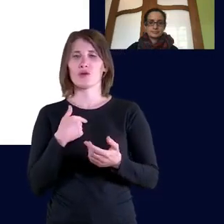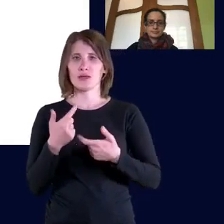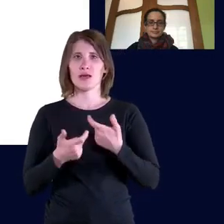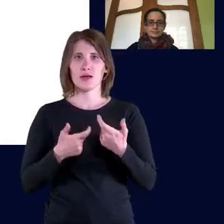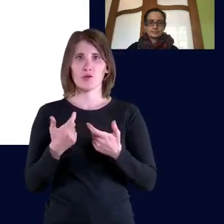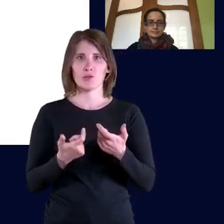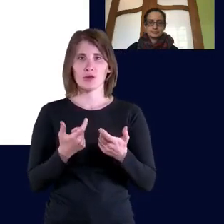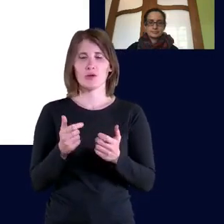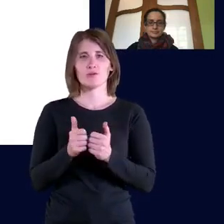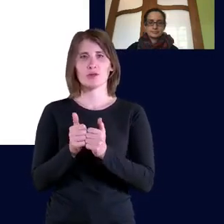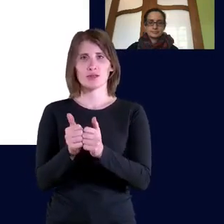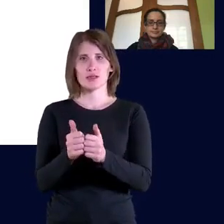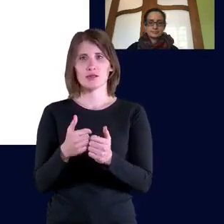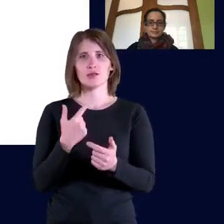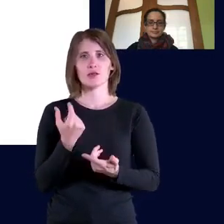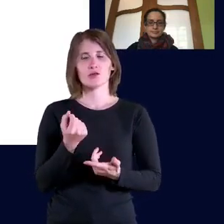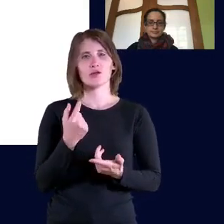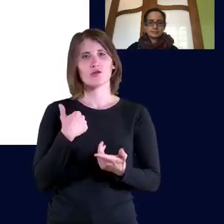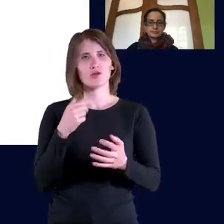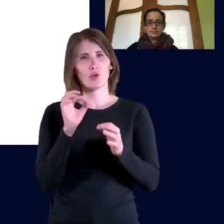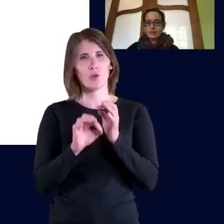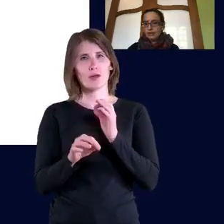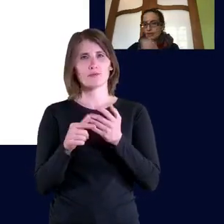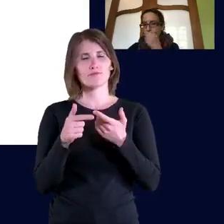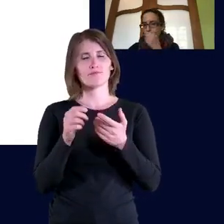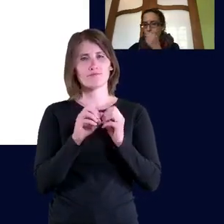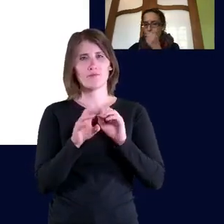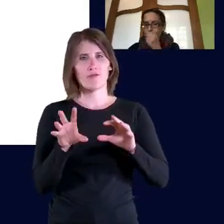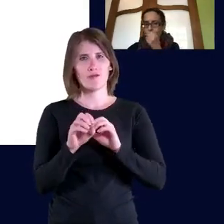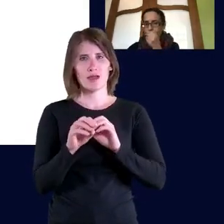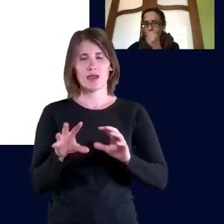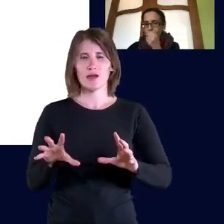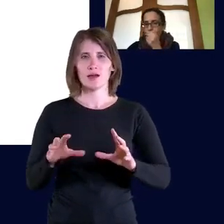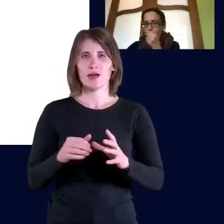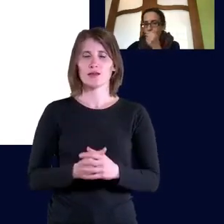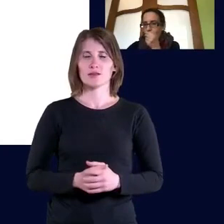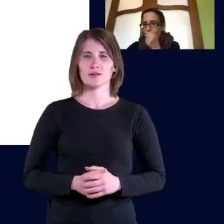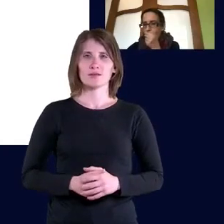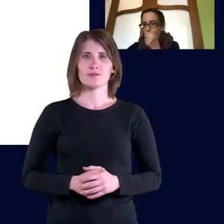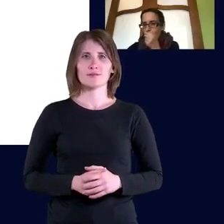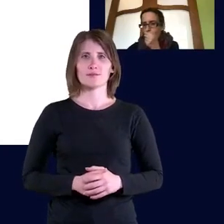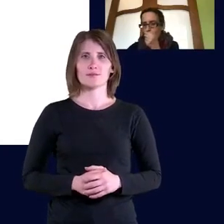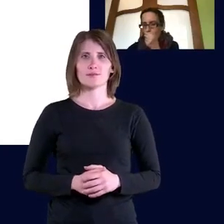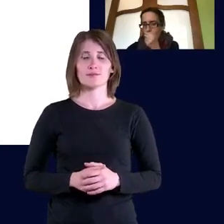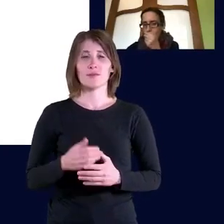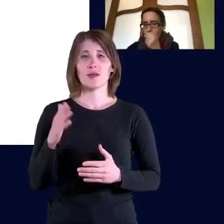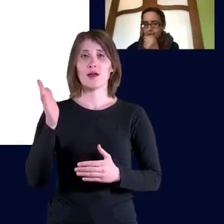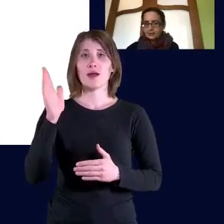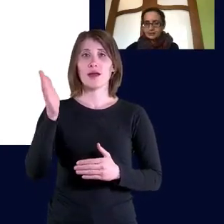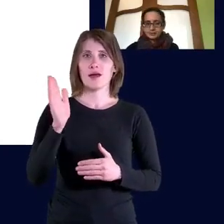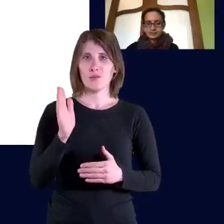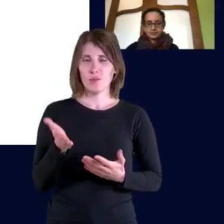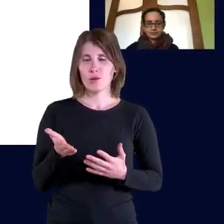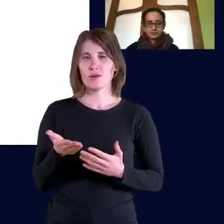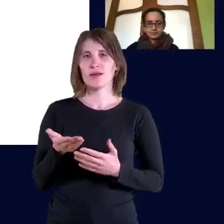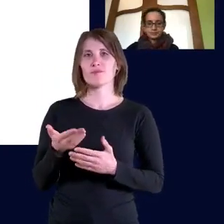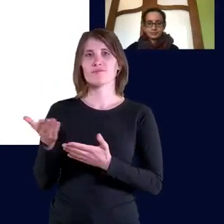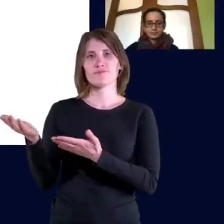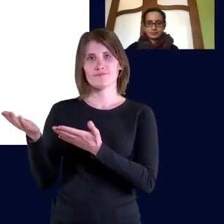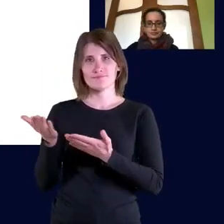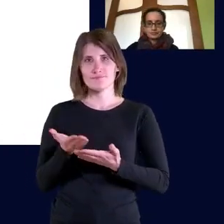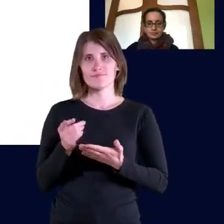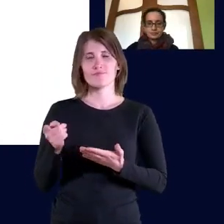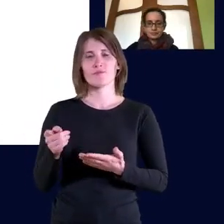zadaniem więc troszeczkę bardziej szczegółowo do tego tematu się odniosę a później oddam głos